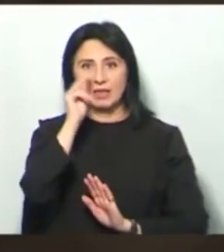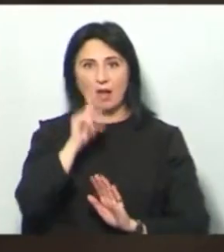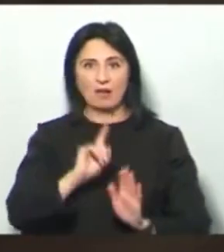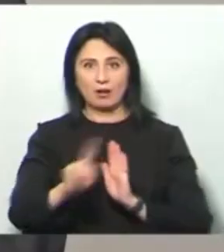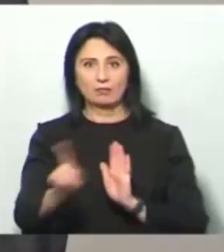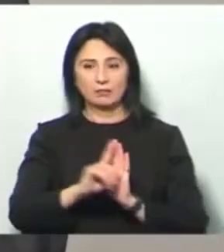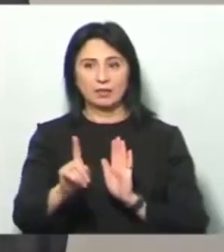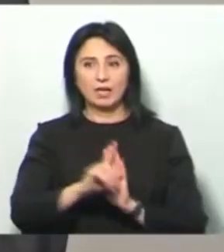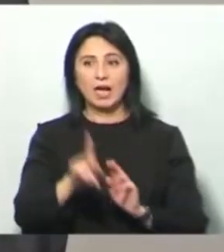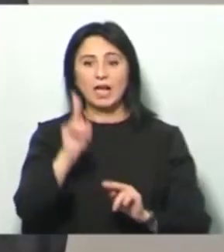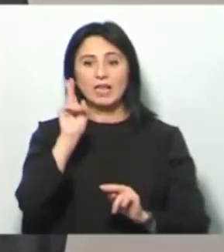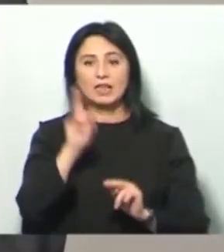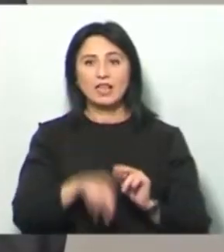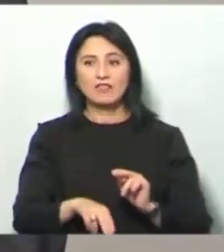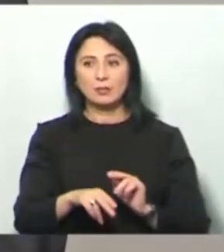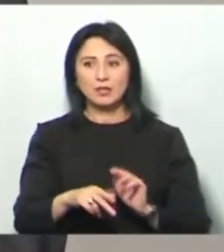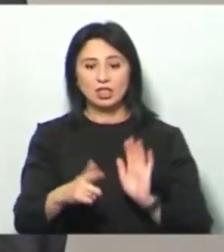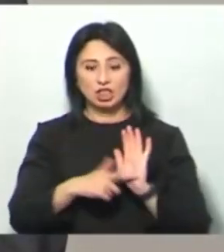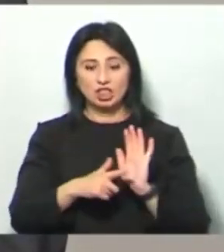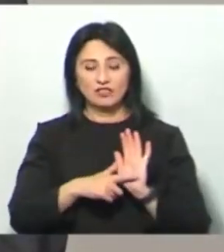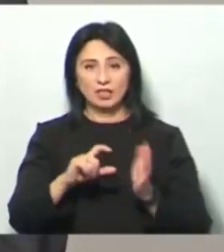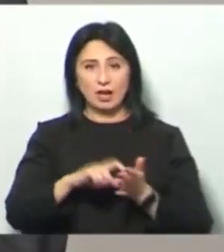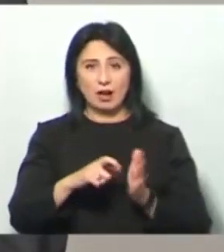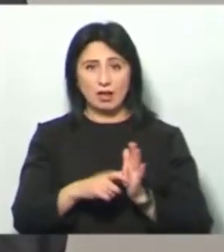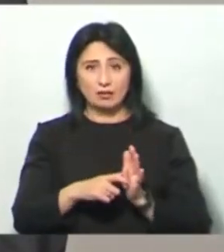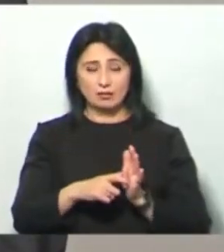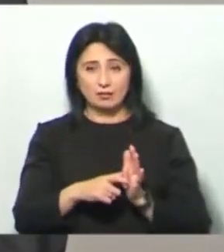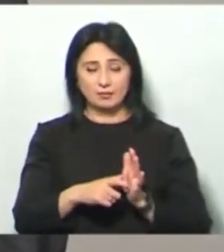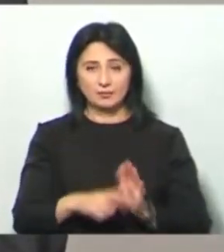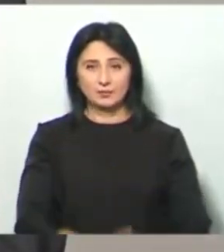სწავლა. დავამთავრე 7 კლასი